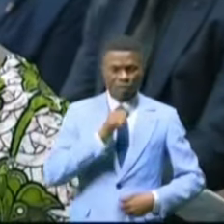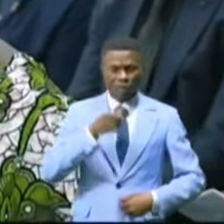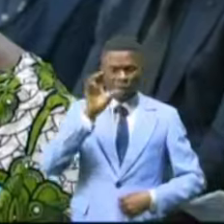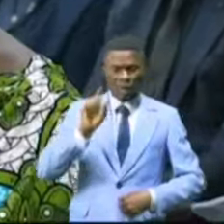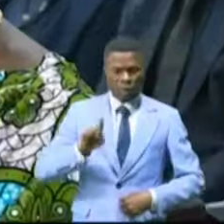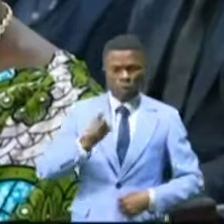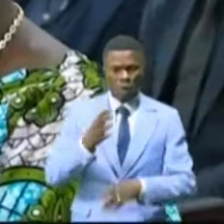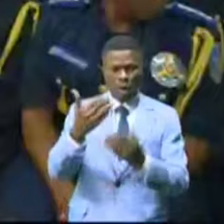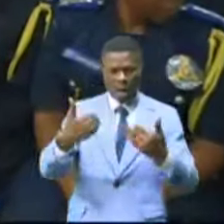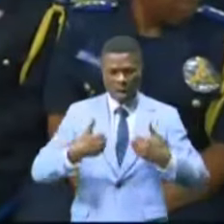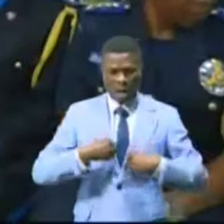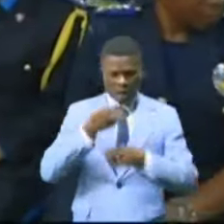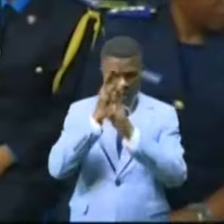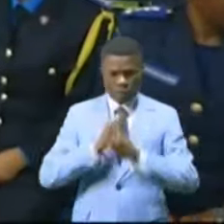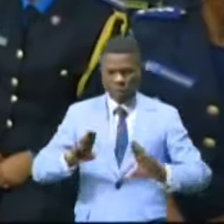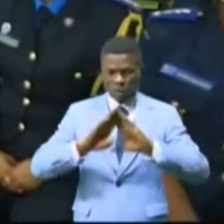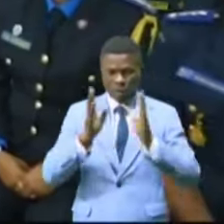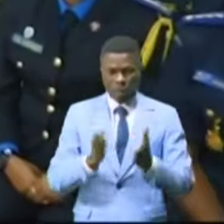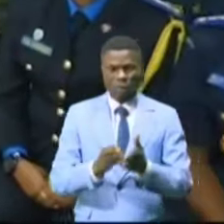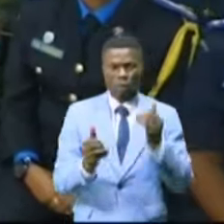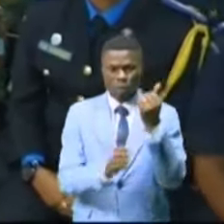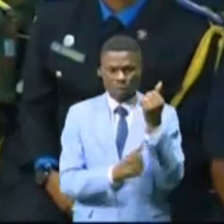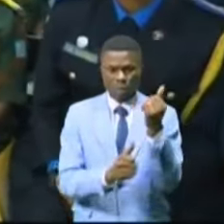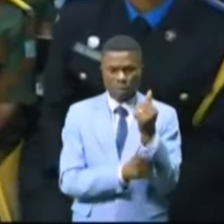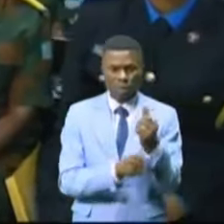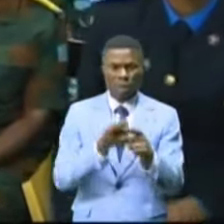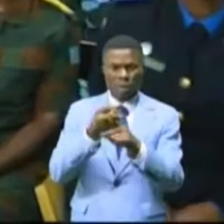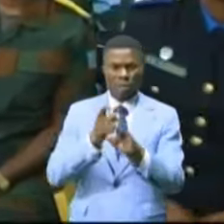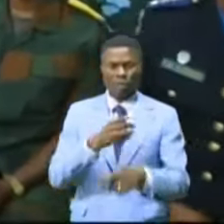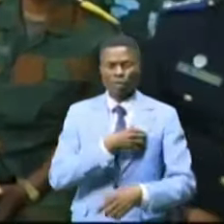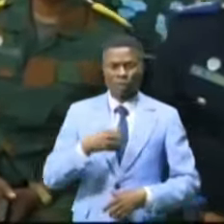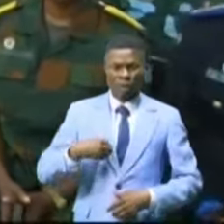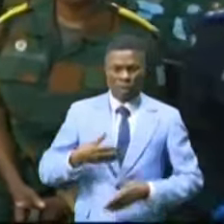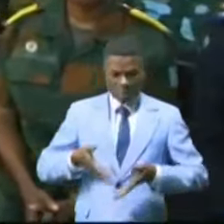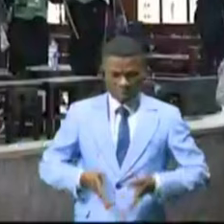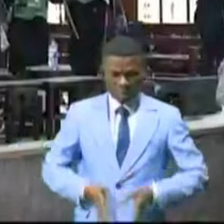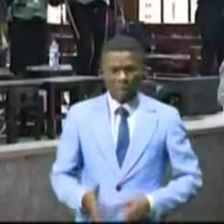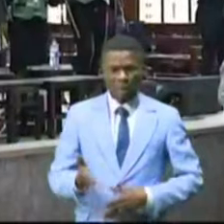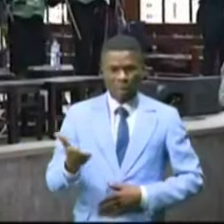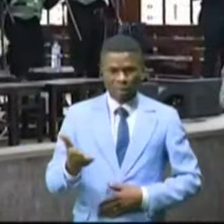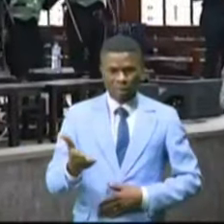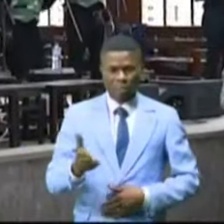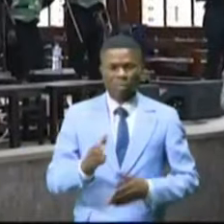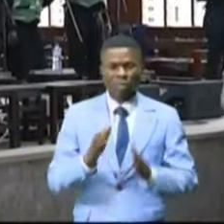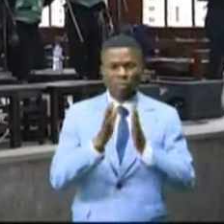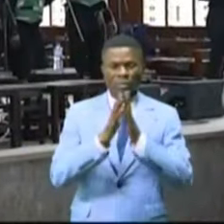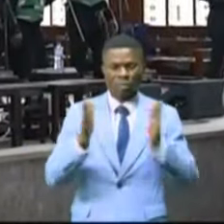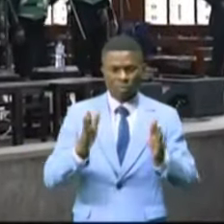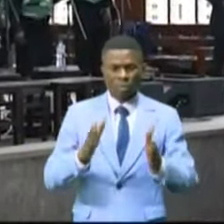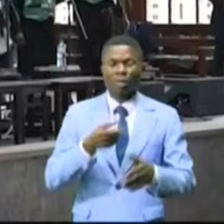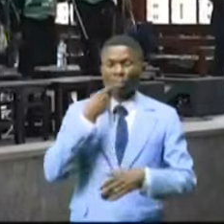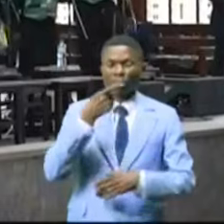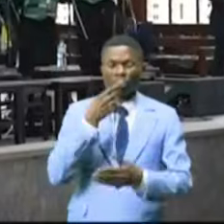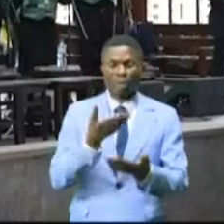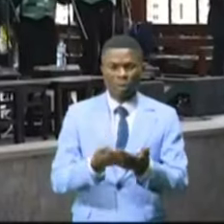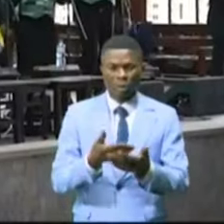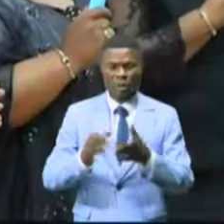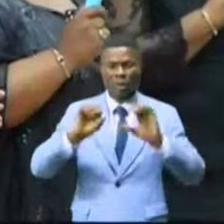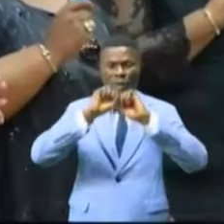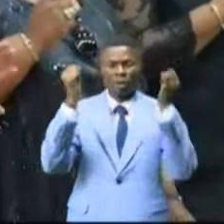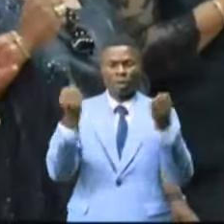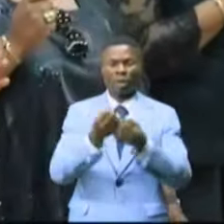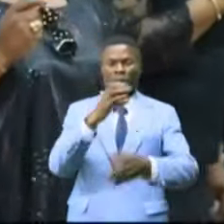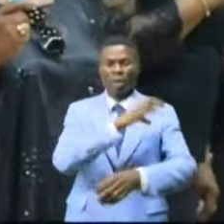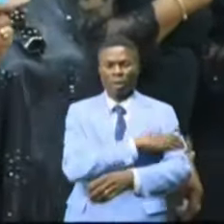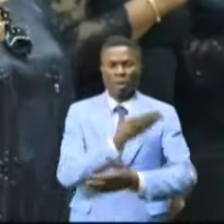droits possibles, car tout être humain est issu de la femme. Louange et intercession ont fait place aux allocutions de la société civile